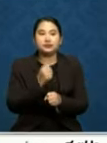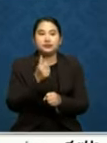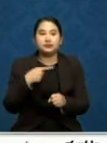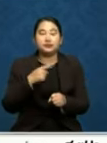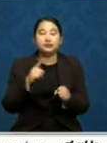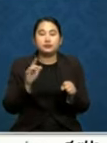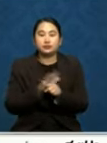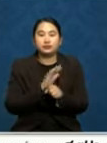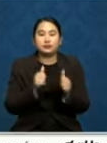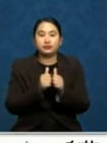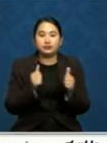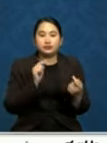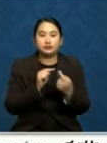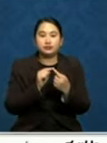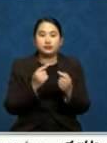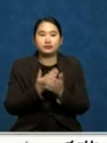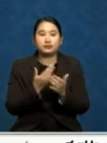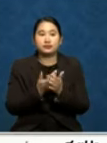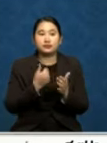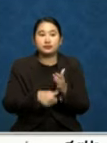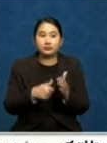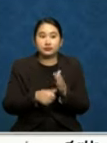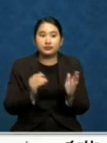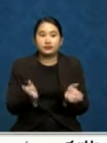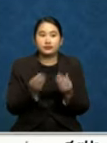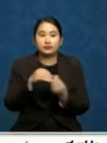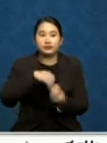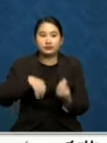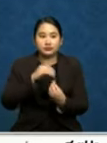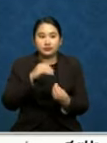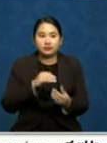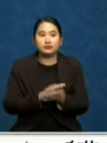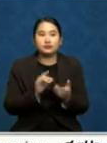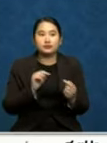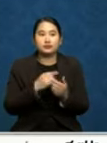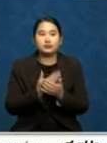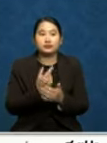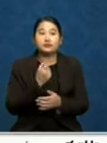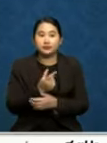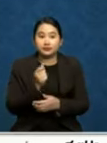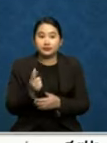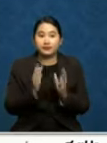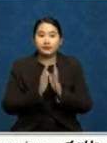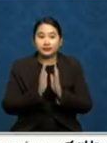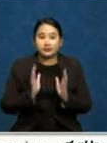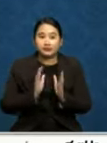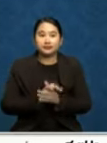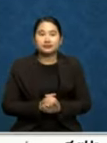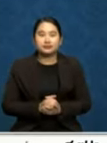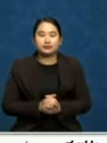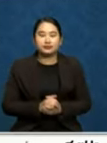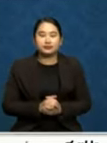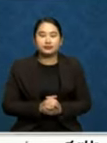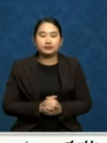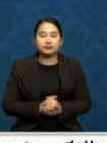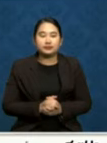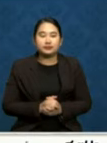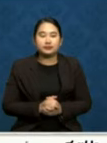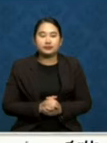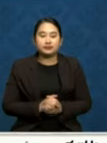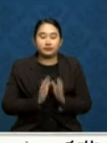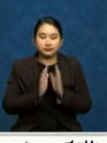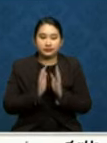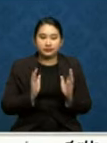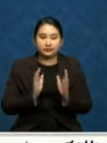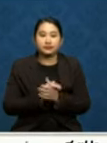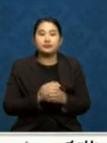พคุ้มกับเงินภาษีที่มาอุดหนุนส่วนหนึ่งแล้วก็เป็นเงินของพวกเรากันเองด้วยที่จ่ายเข้าไปในกองทุนนี้ขอบคุณมากครับ ครับขอบคุณ